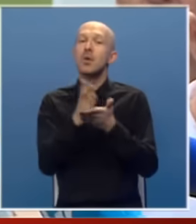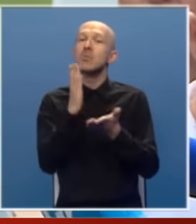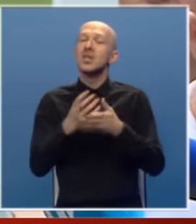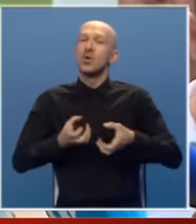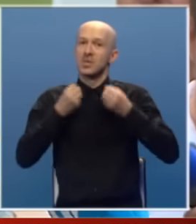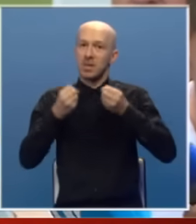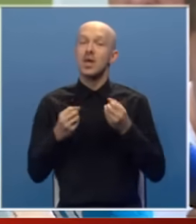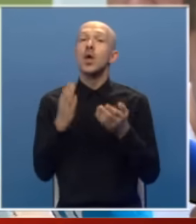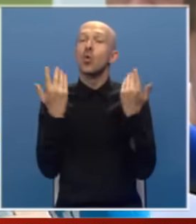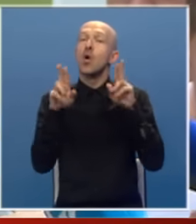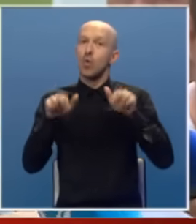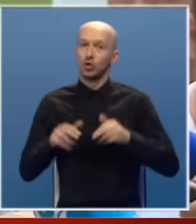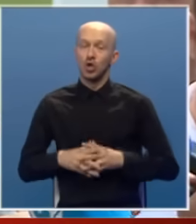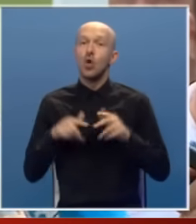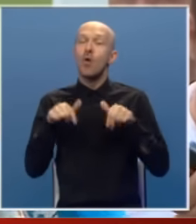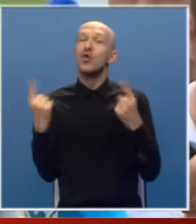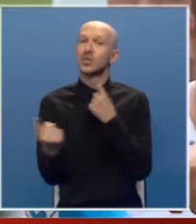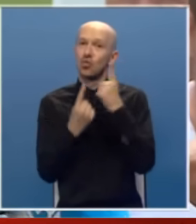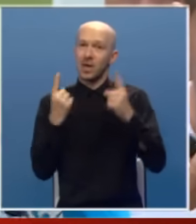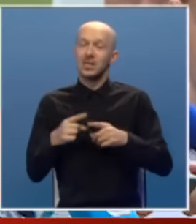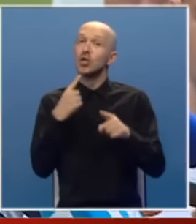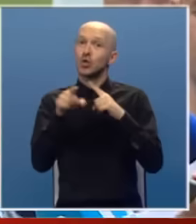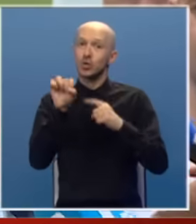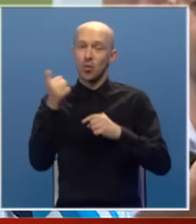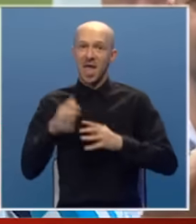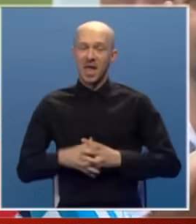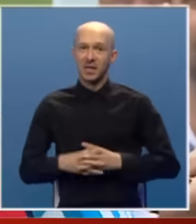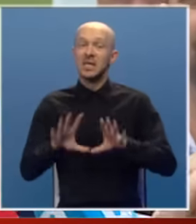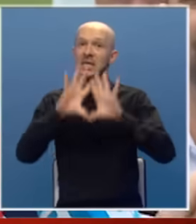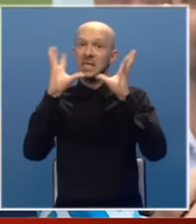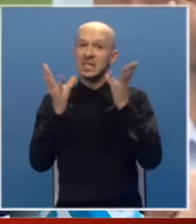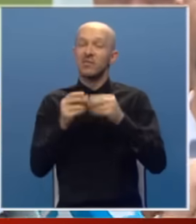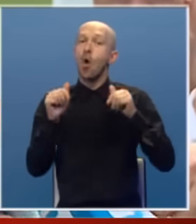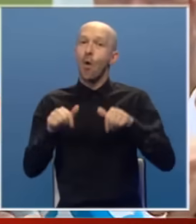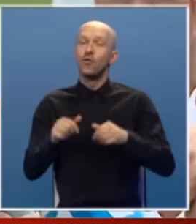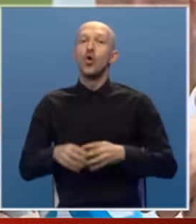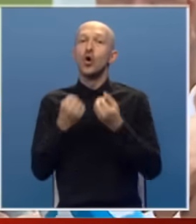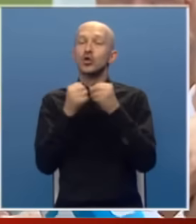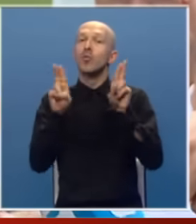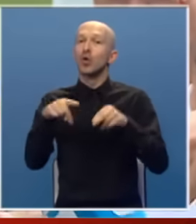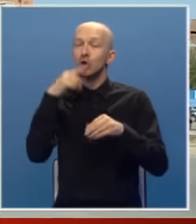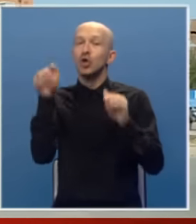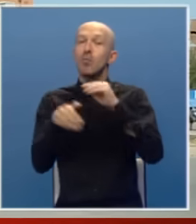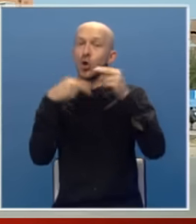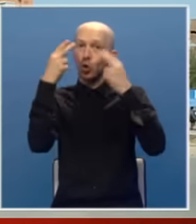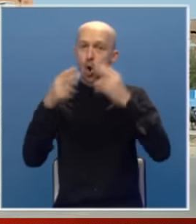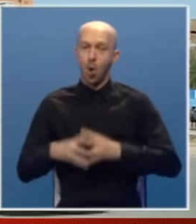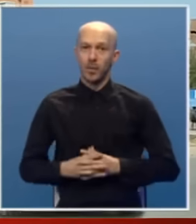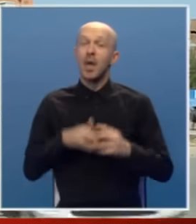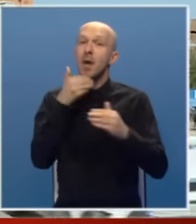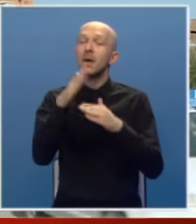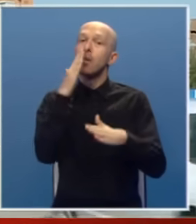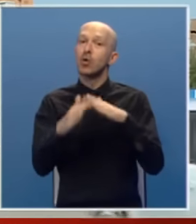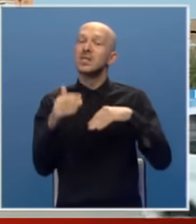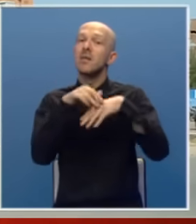uznemireni koliko je to moguće u ovoj situaciji, obzirom da je sve ovo na neki način slobodno mogu reći pod kontrolom. Prema